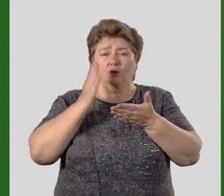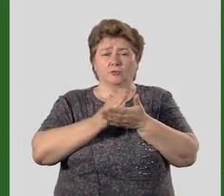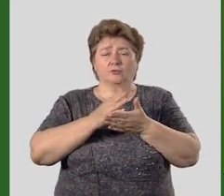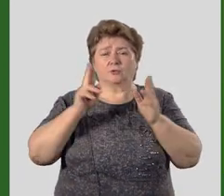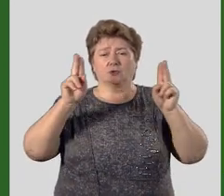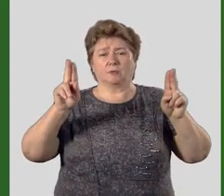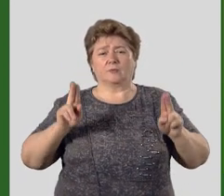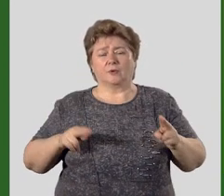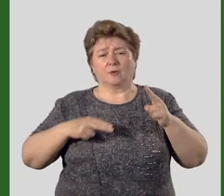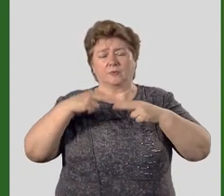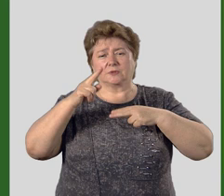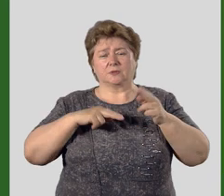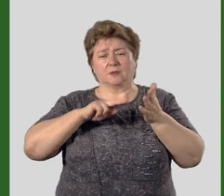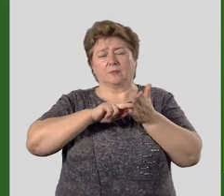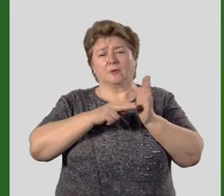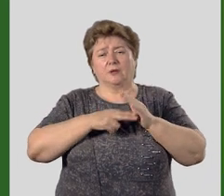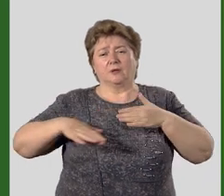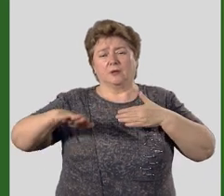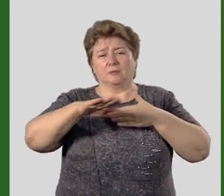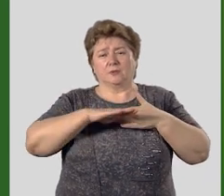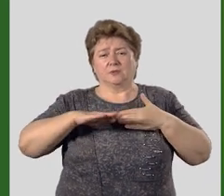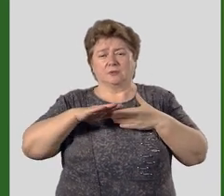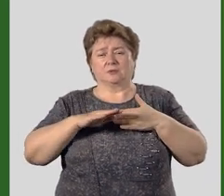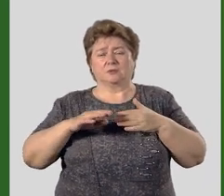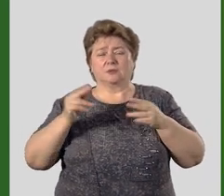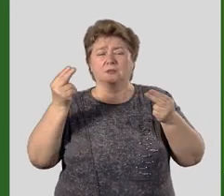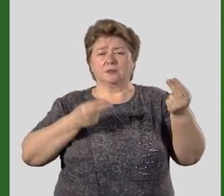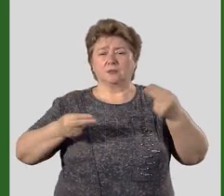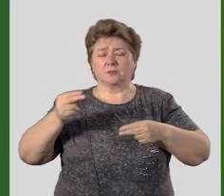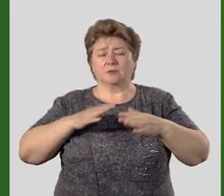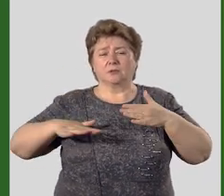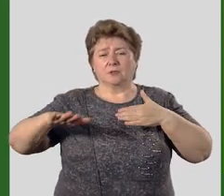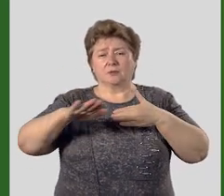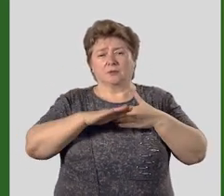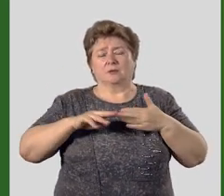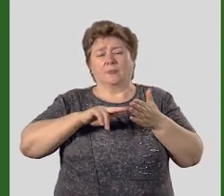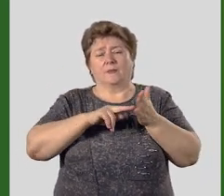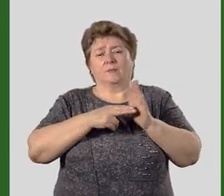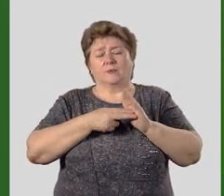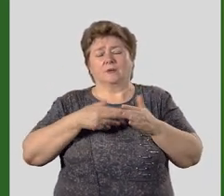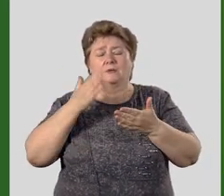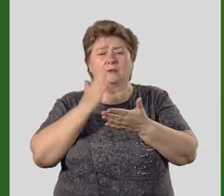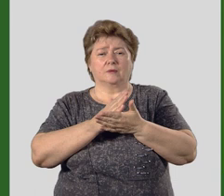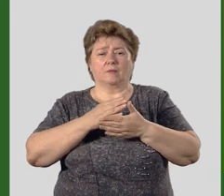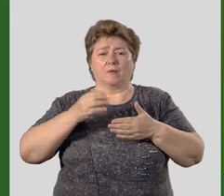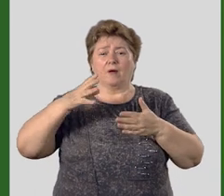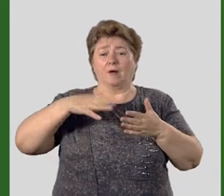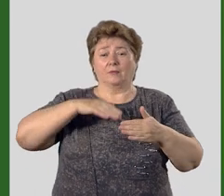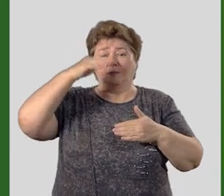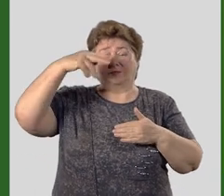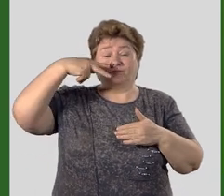Существуют правила построения плана местности. Изображение местности на плане имеет вид